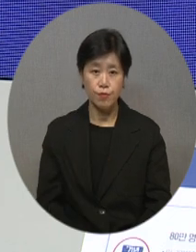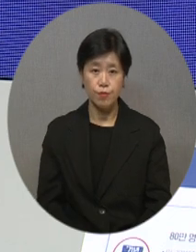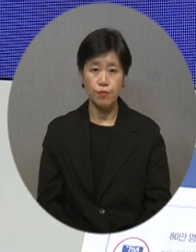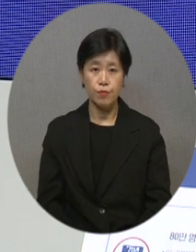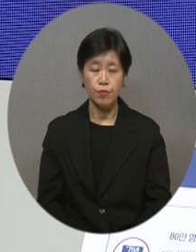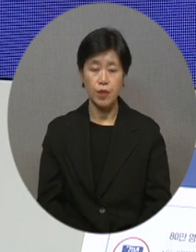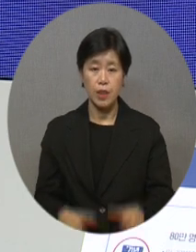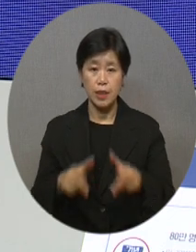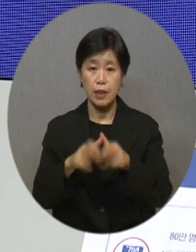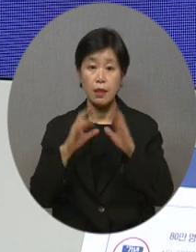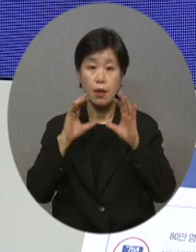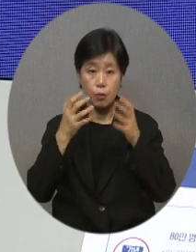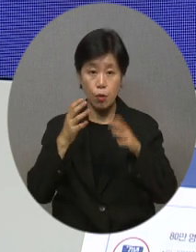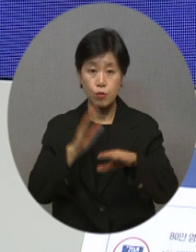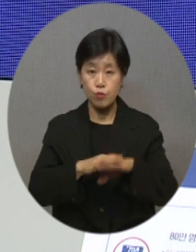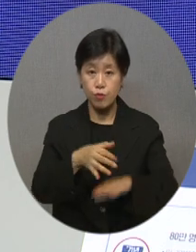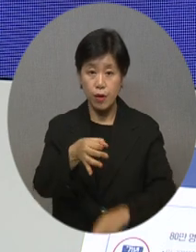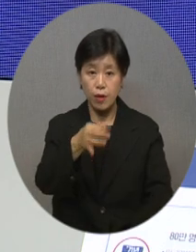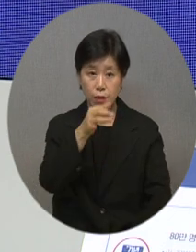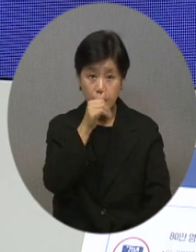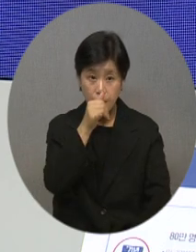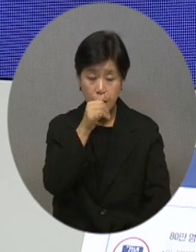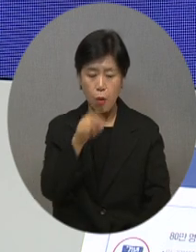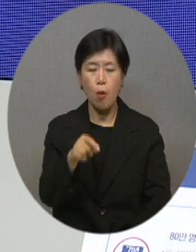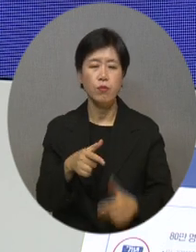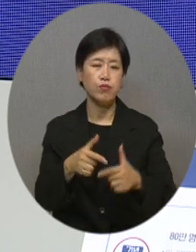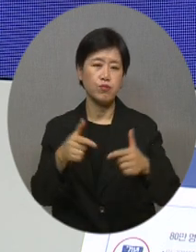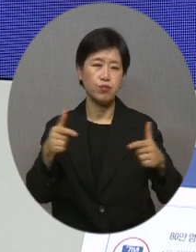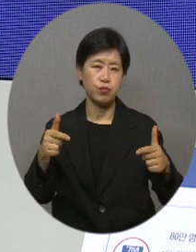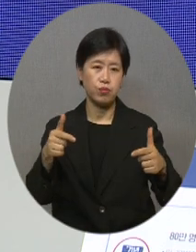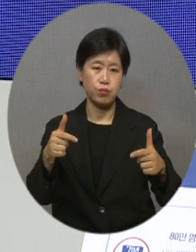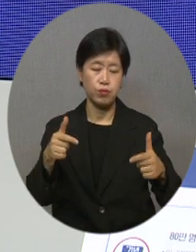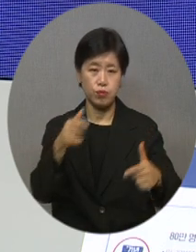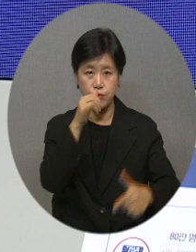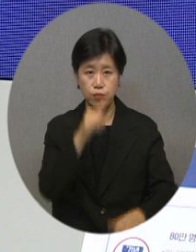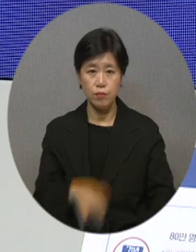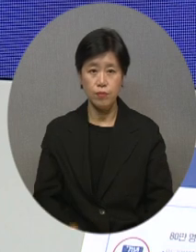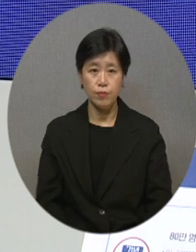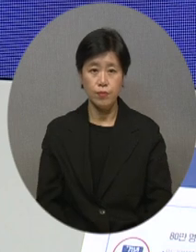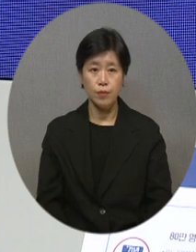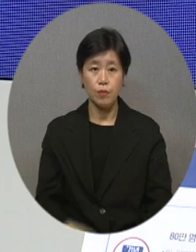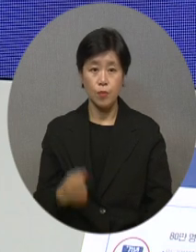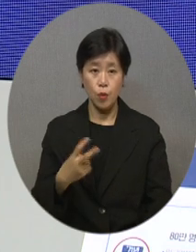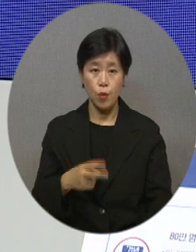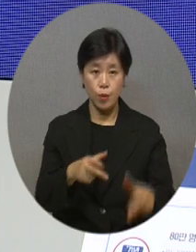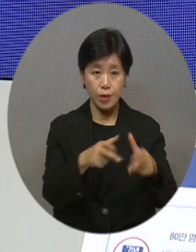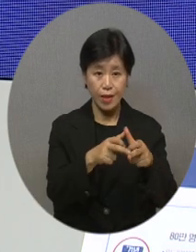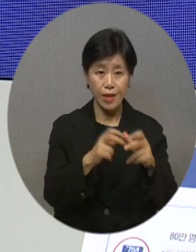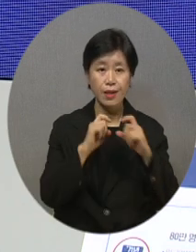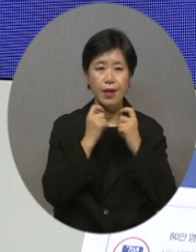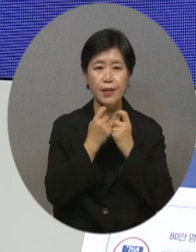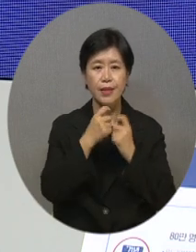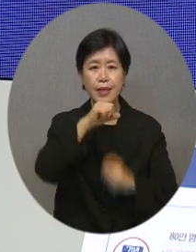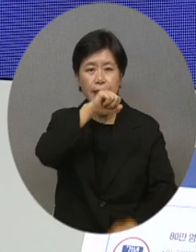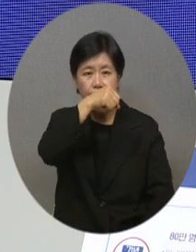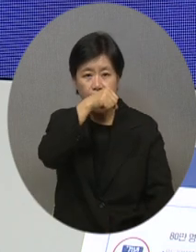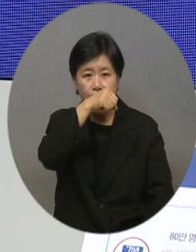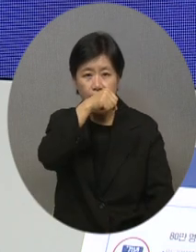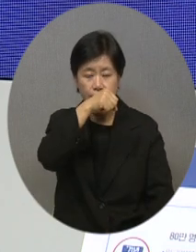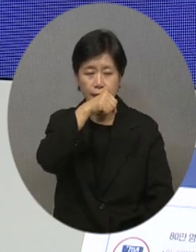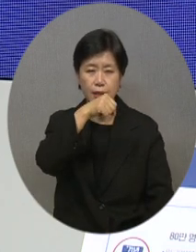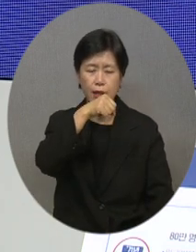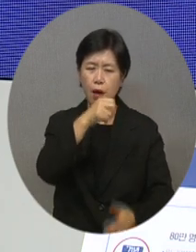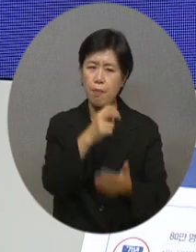장애 아동수당 같은 거 늘리는 방안. 또 장애인 개인예산제를 저희가 지금 시범사업을 하고 있습니다. 지금 같은